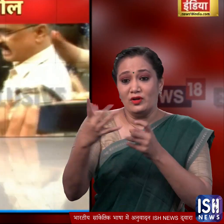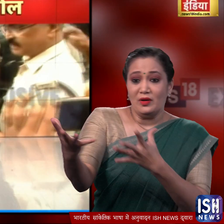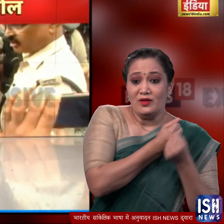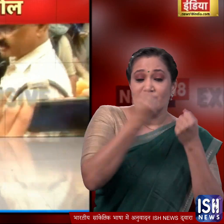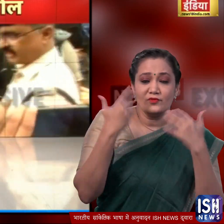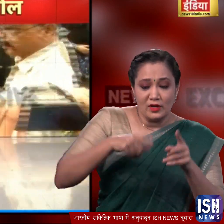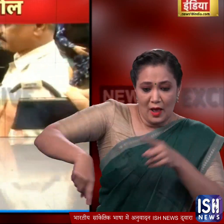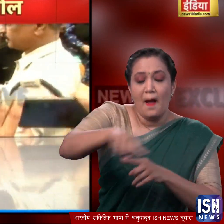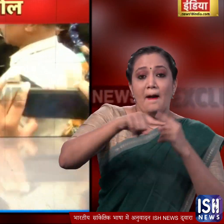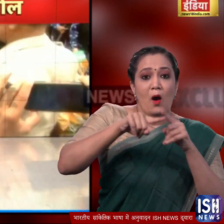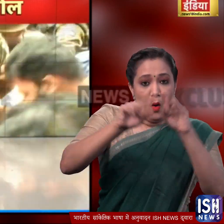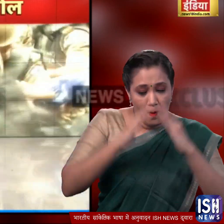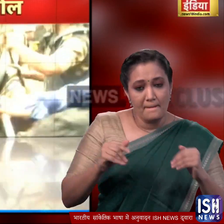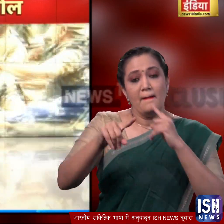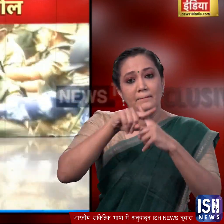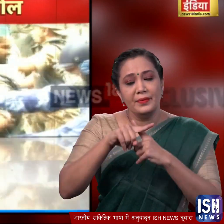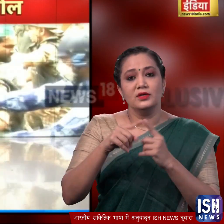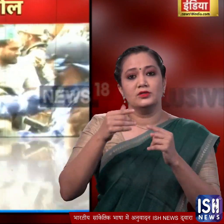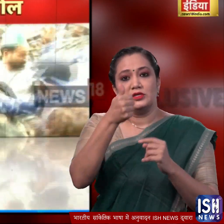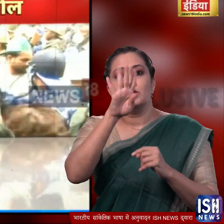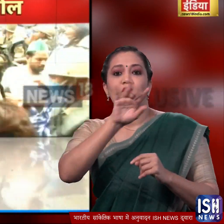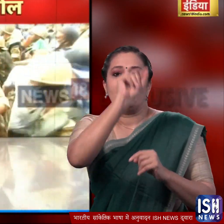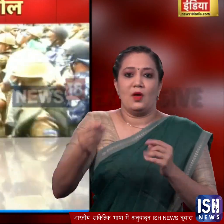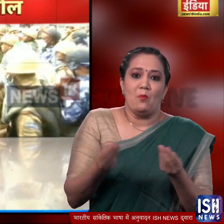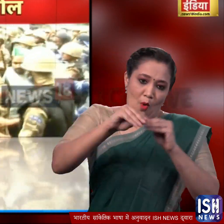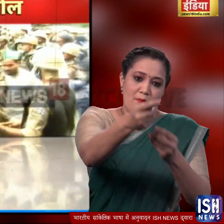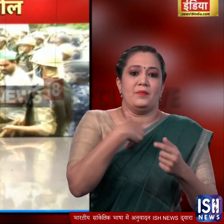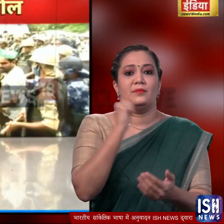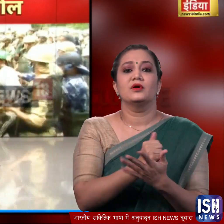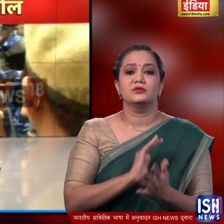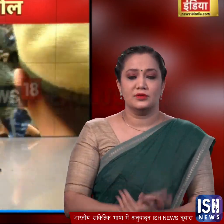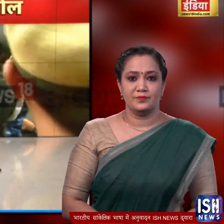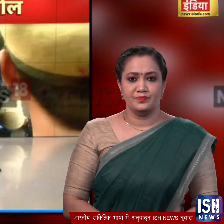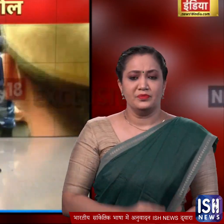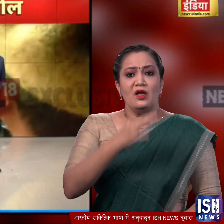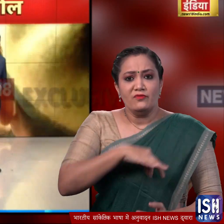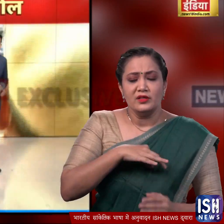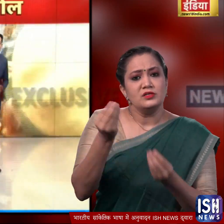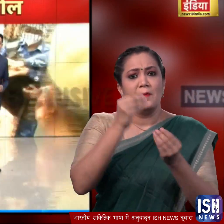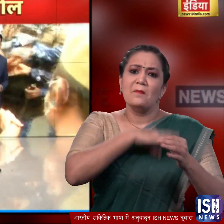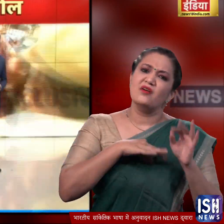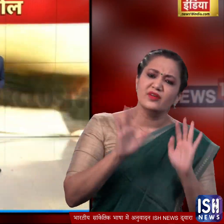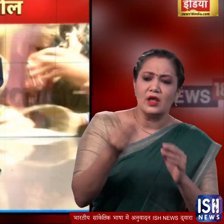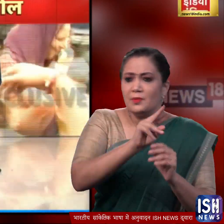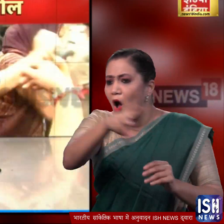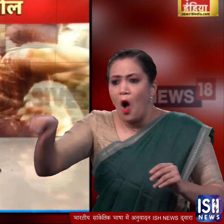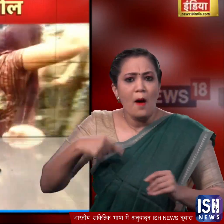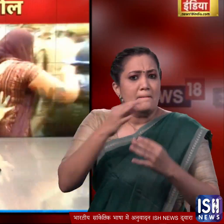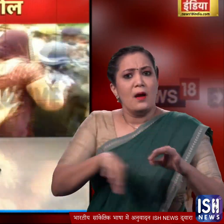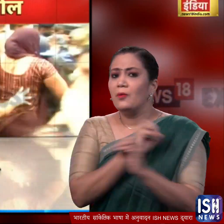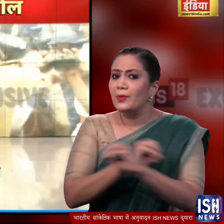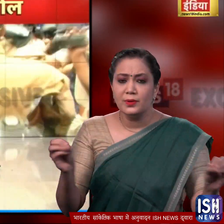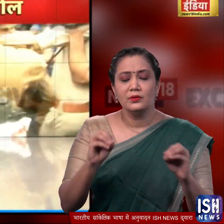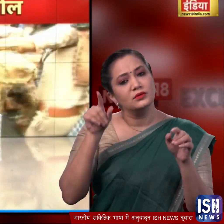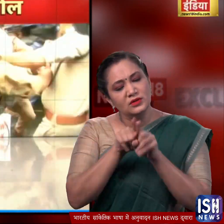ने ली, उनको प्लॉट के साथ 64% अतिरिक्त मुआवजा दिया जाए। साथ ही इनका आरोप है कि इसका फायदा कुछ लोगों को ही मिला, जबकि बाकी लोगों को नहीं